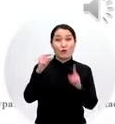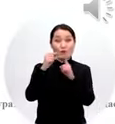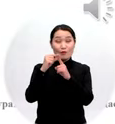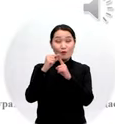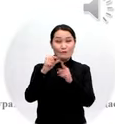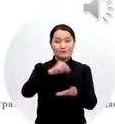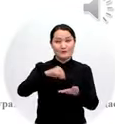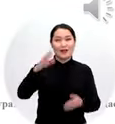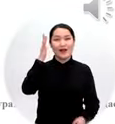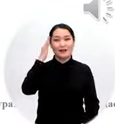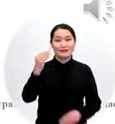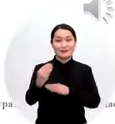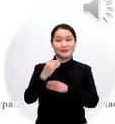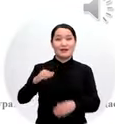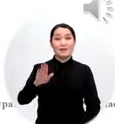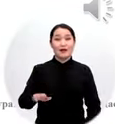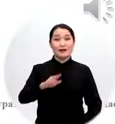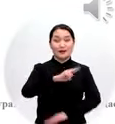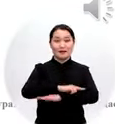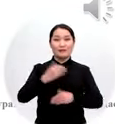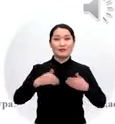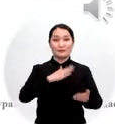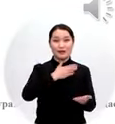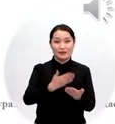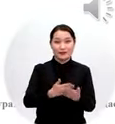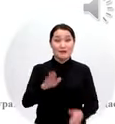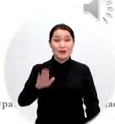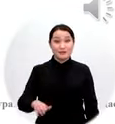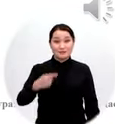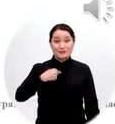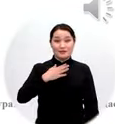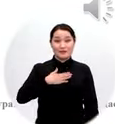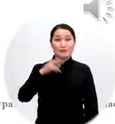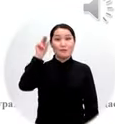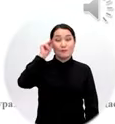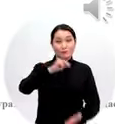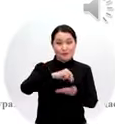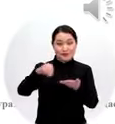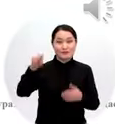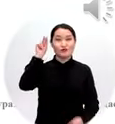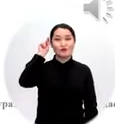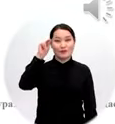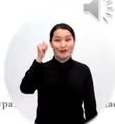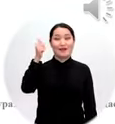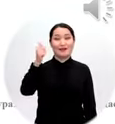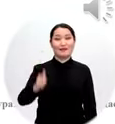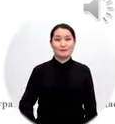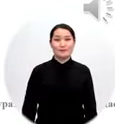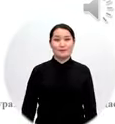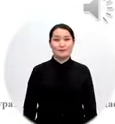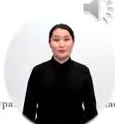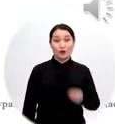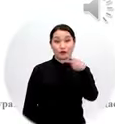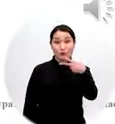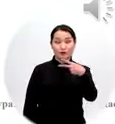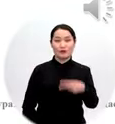заа. Баг ангийн багшаа баярлалаа. Болчирхан би чинь бичиж сурлаа.